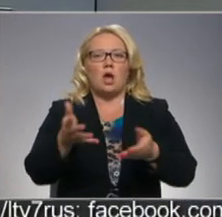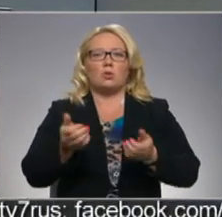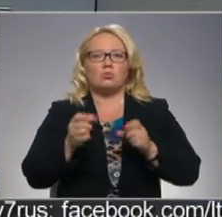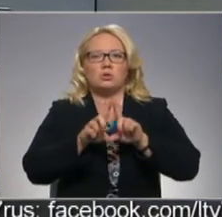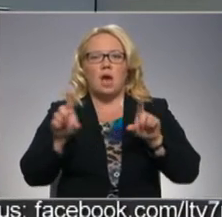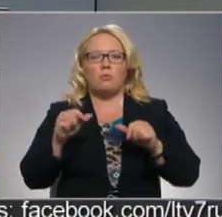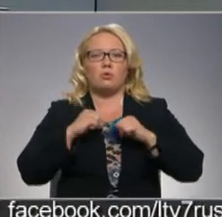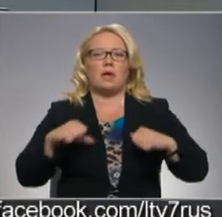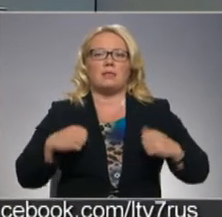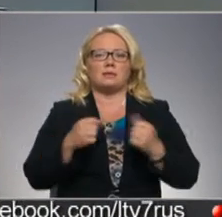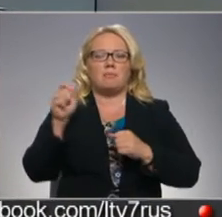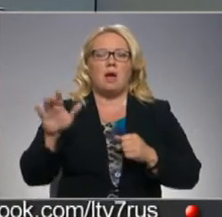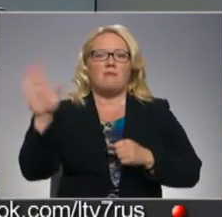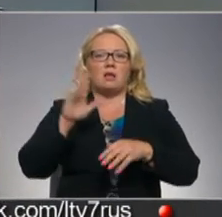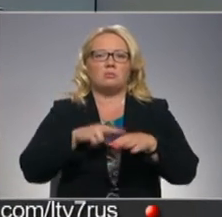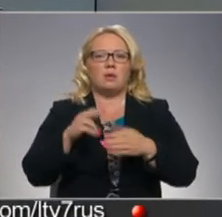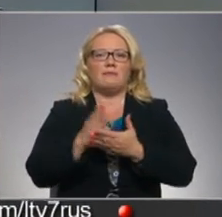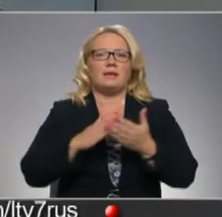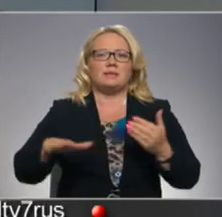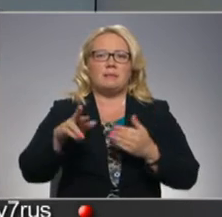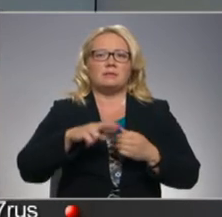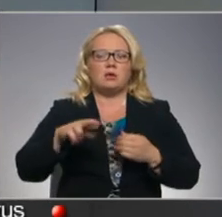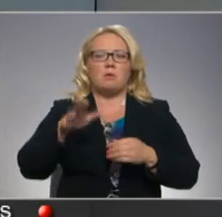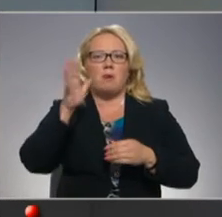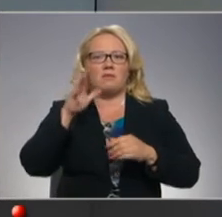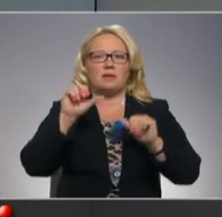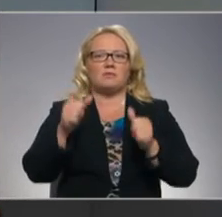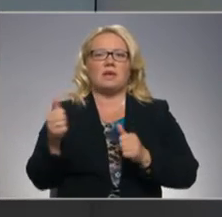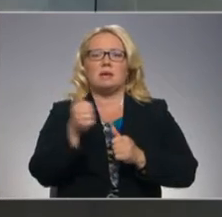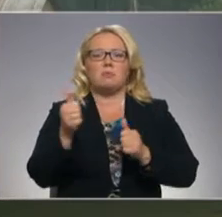dienestu darbiniekus, Valsts policijas Vidzemes reģiona pārvalde izveidojas īpašu bukletu.